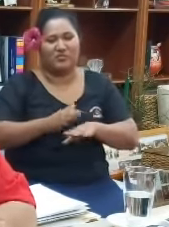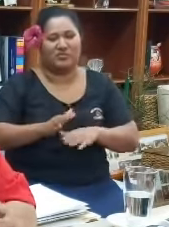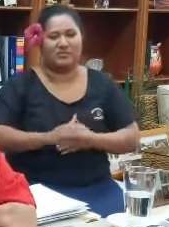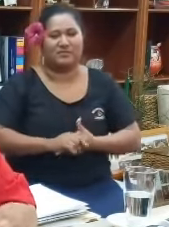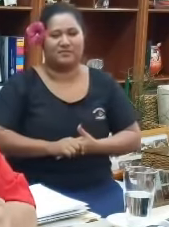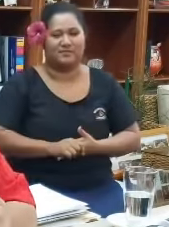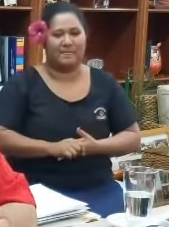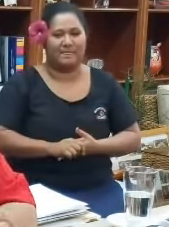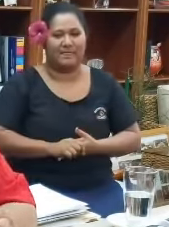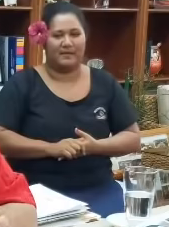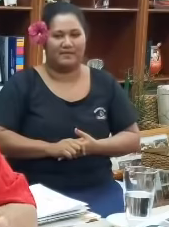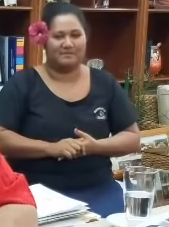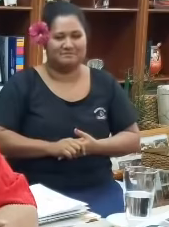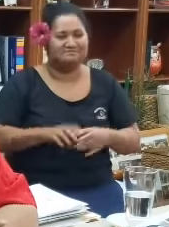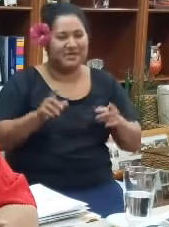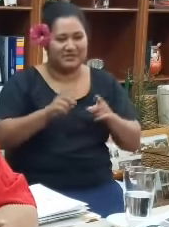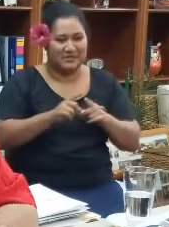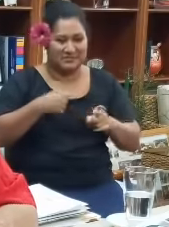Ale tua lalo ale no watu.